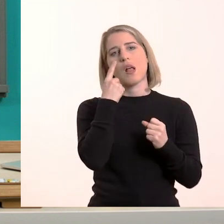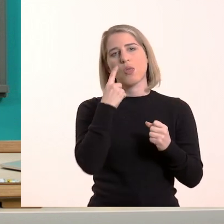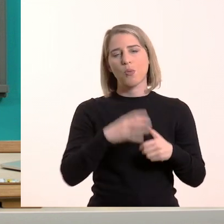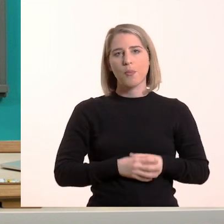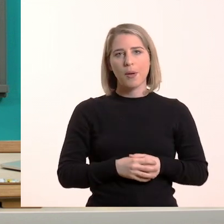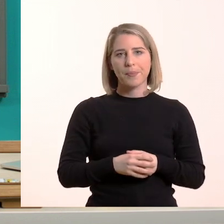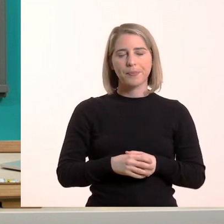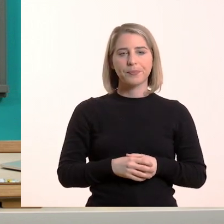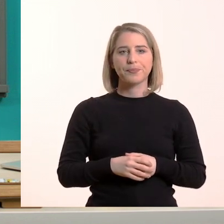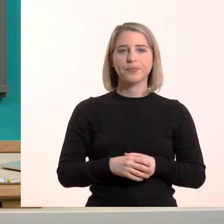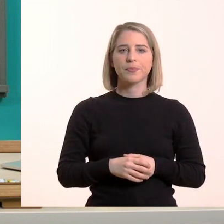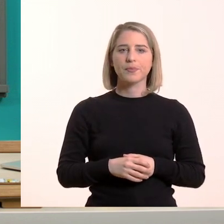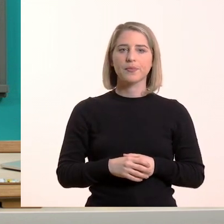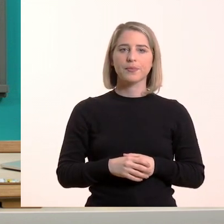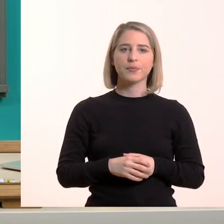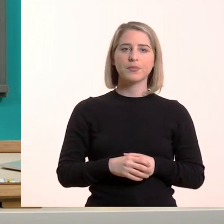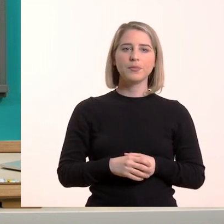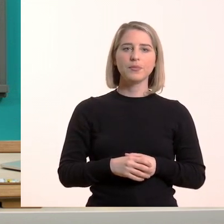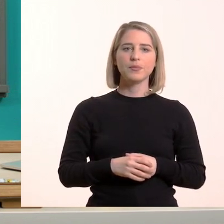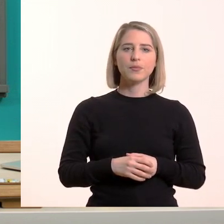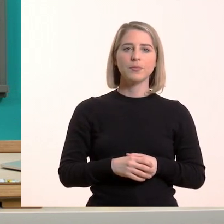Ας σβήσουμε και αυτό.